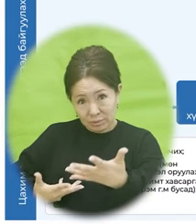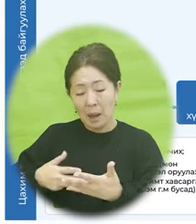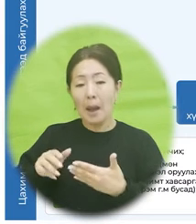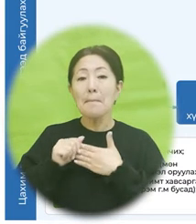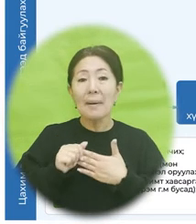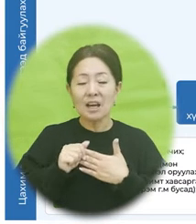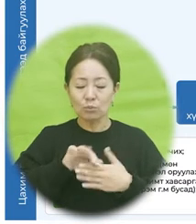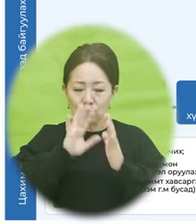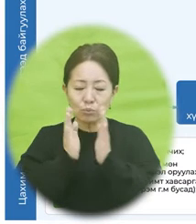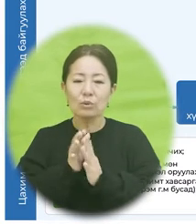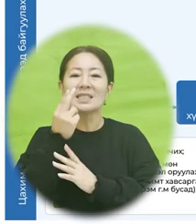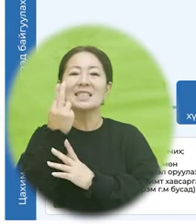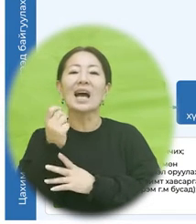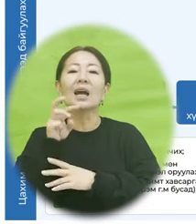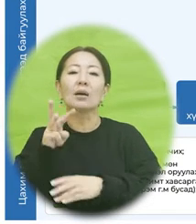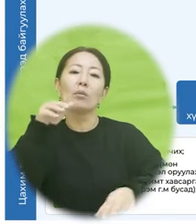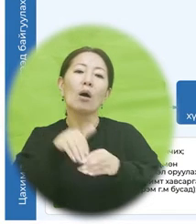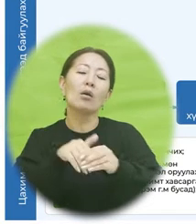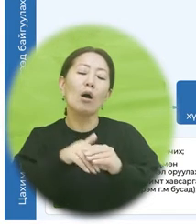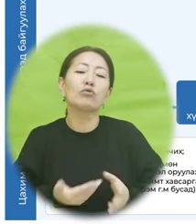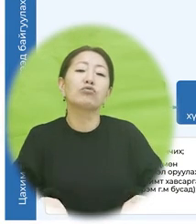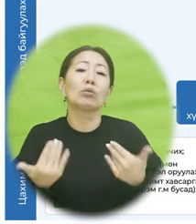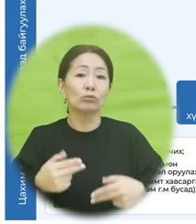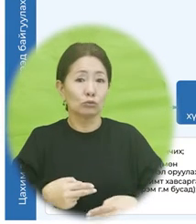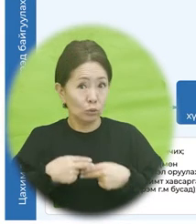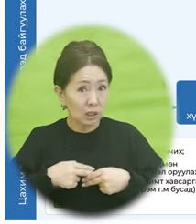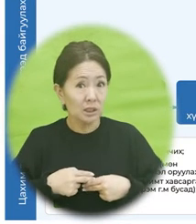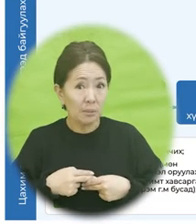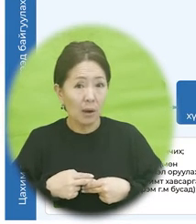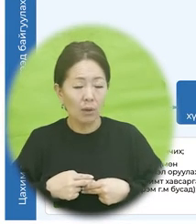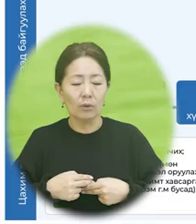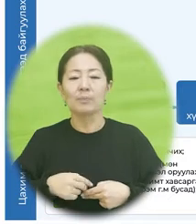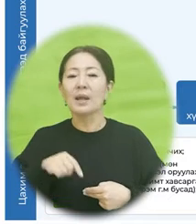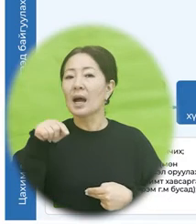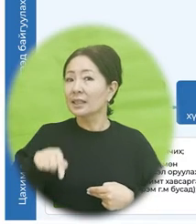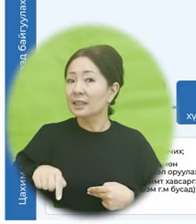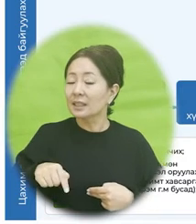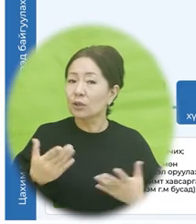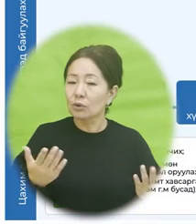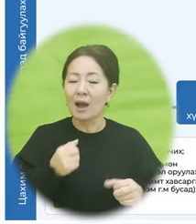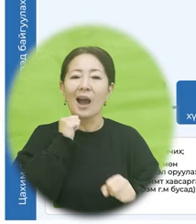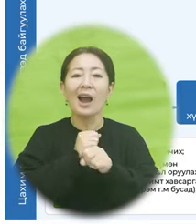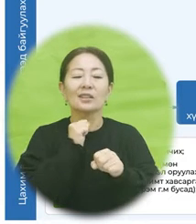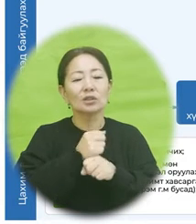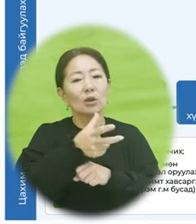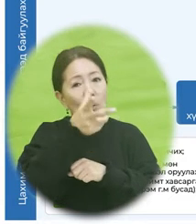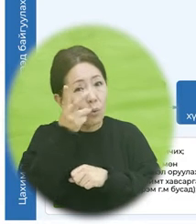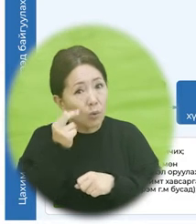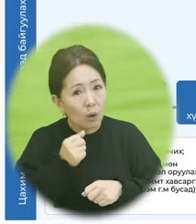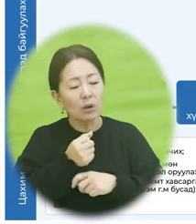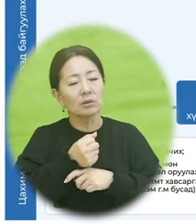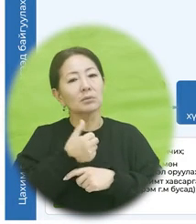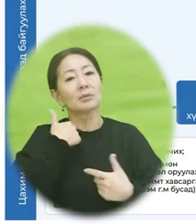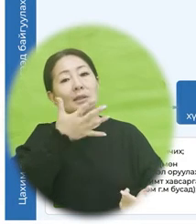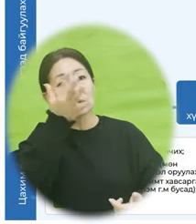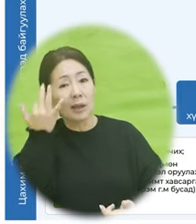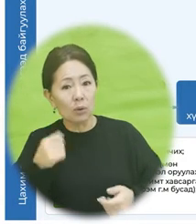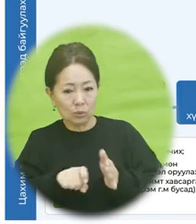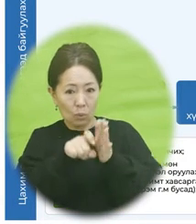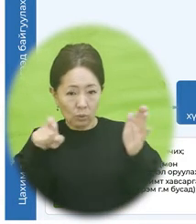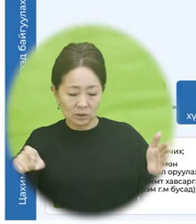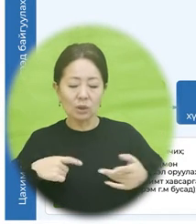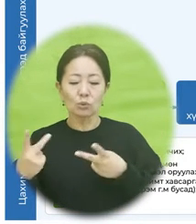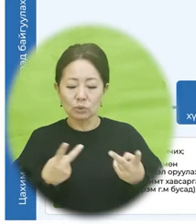шууд цахимаар хийх болцоогоор хангаж өгсөн байна. За ер нь ажлын 3-аас 5 хоногт энэ үйлчлэгийг бол авдаг